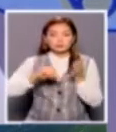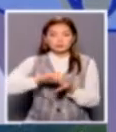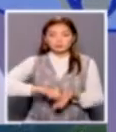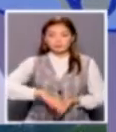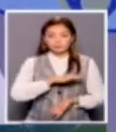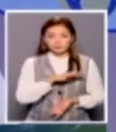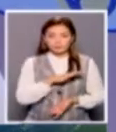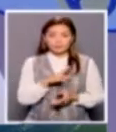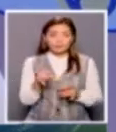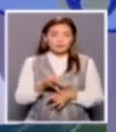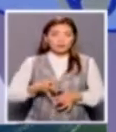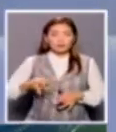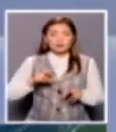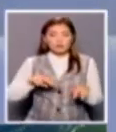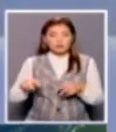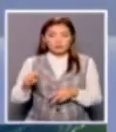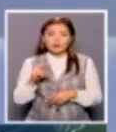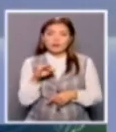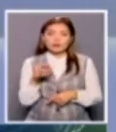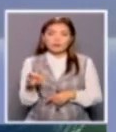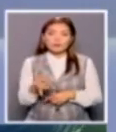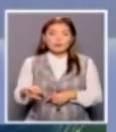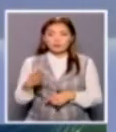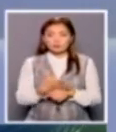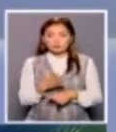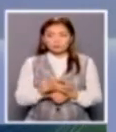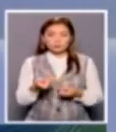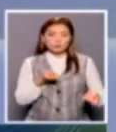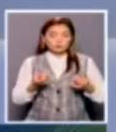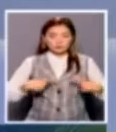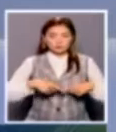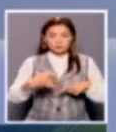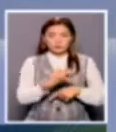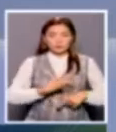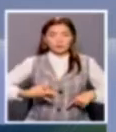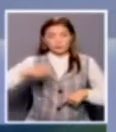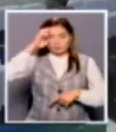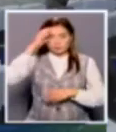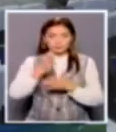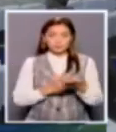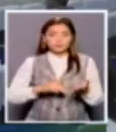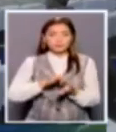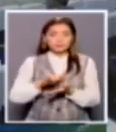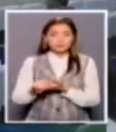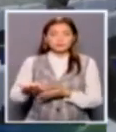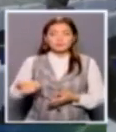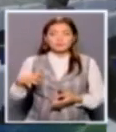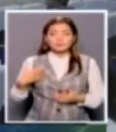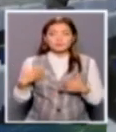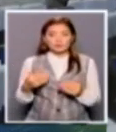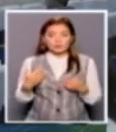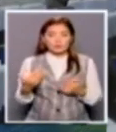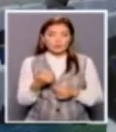приняли участие члены районного совета, акимы сельских округов, руководители региональных государственных учреждений, председатель